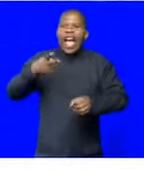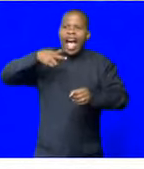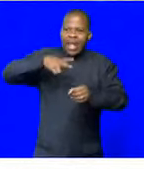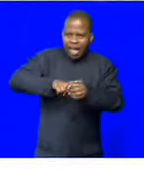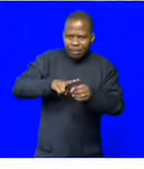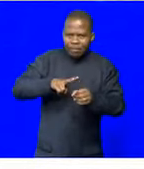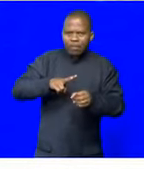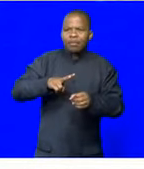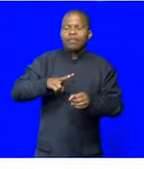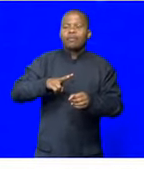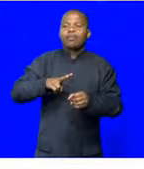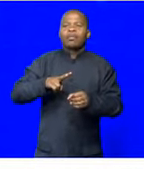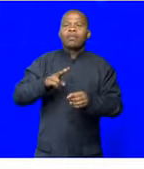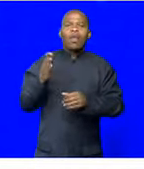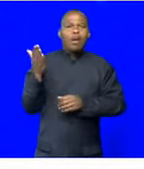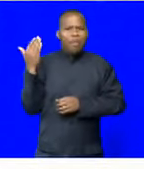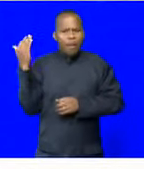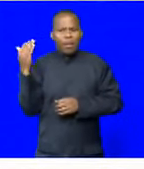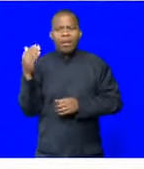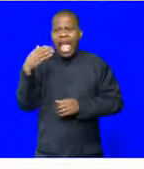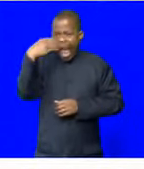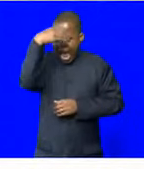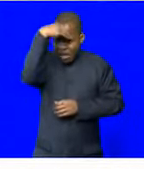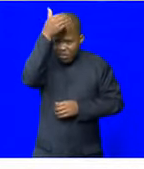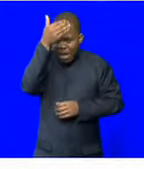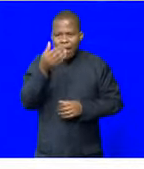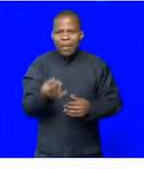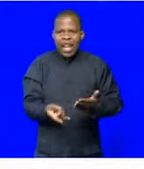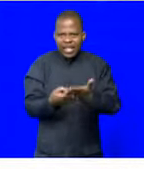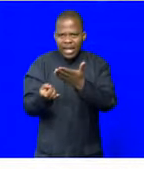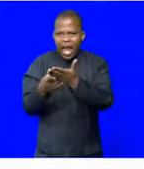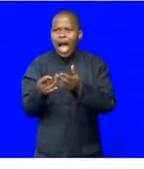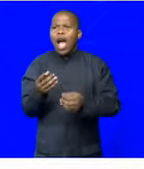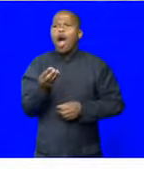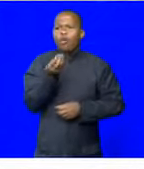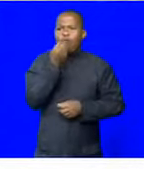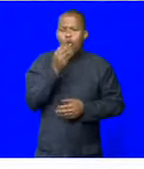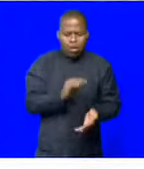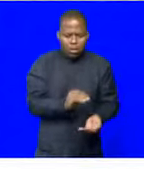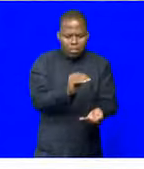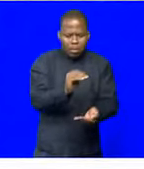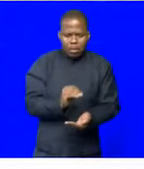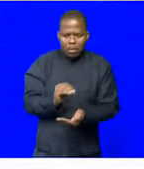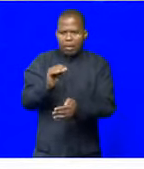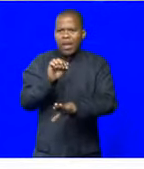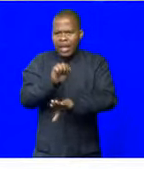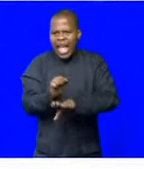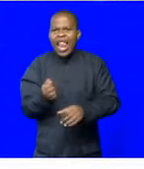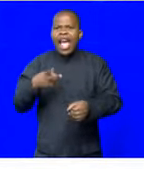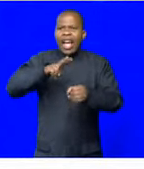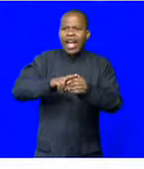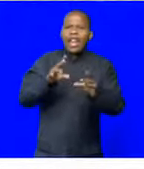kusisida. Etikhathini letiphele bekahlaphala la sipha nekudla kukhanze sesiyakhona kubeka khona.